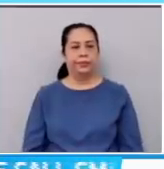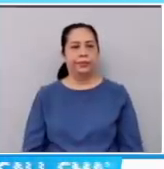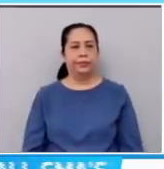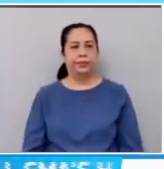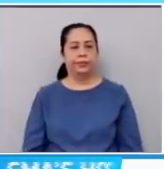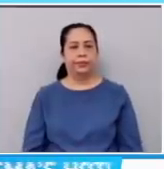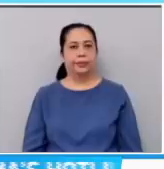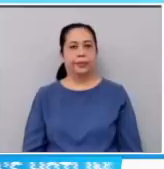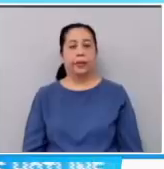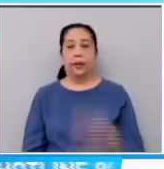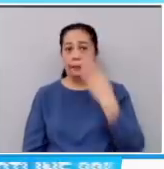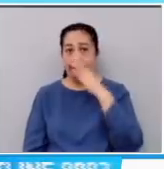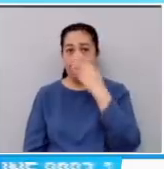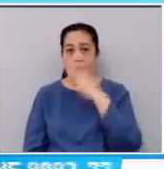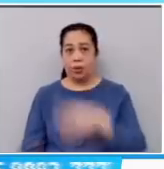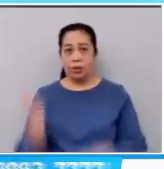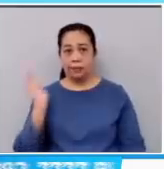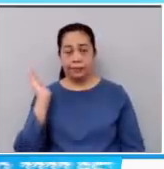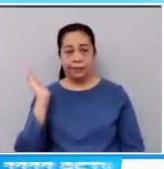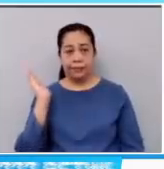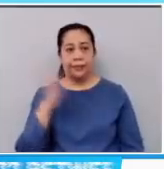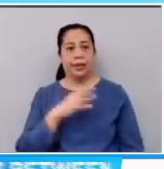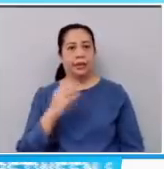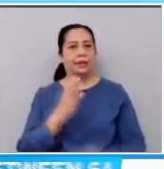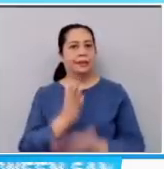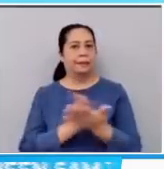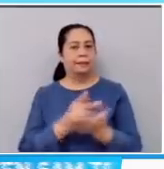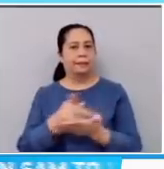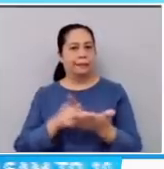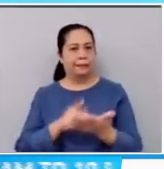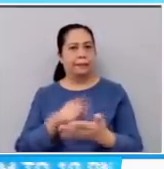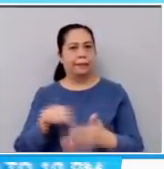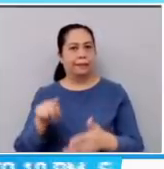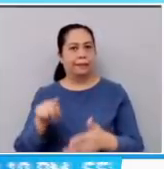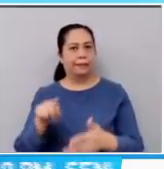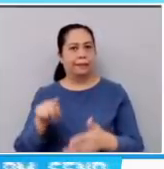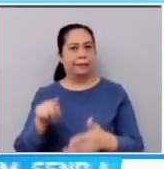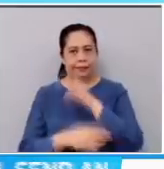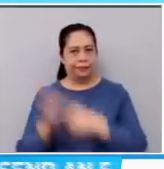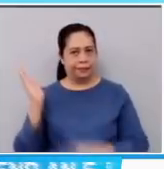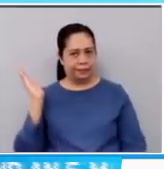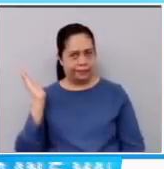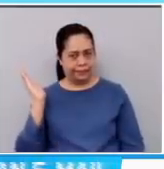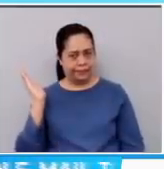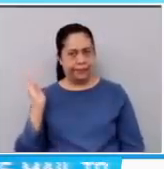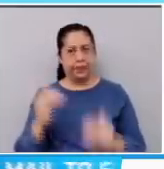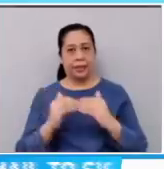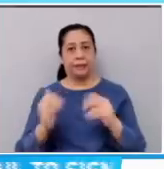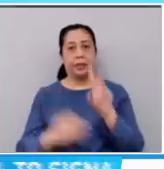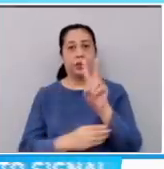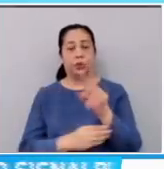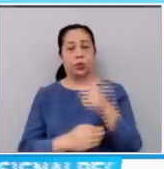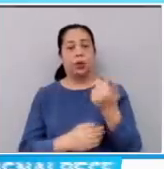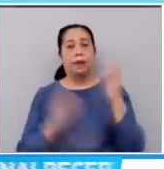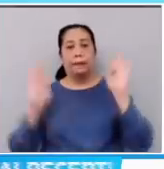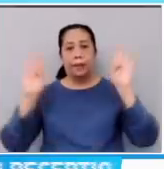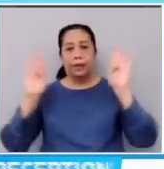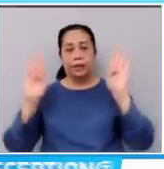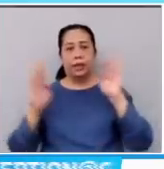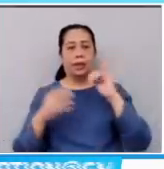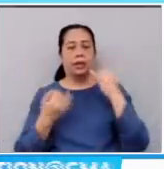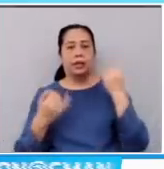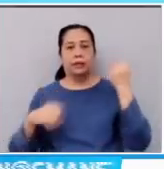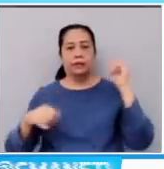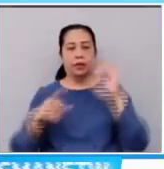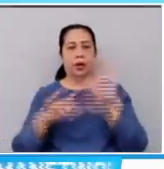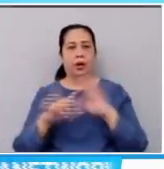Bicol at ilang bahagi ng Visayas. Alert Level 2 naman sa Benguet, Ifugao, Quezon,